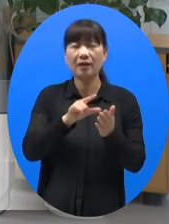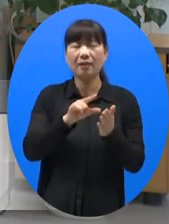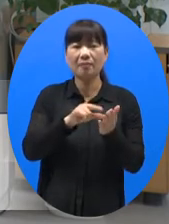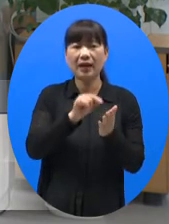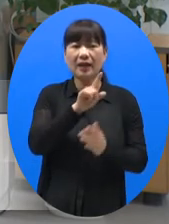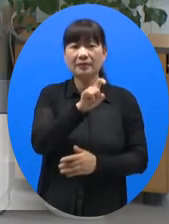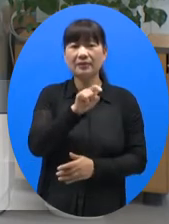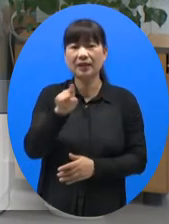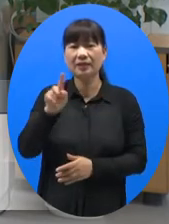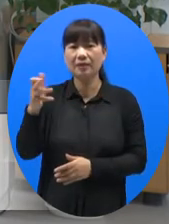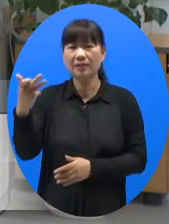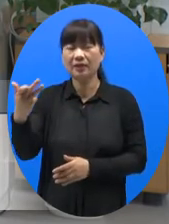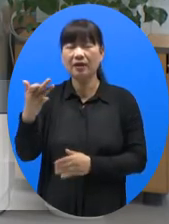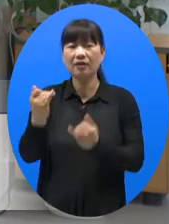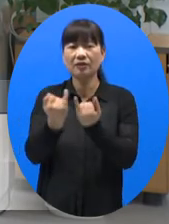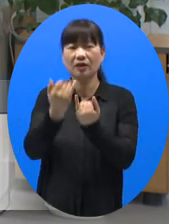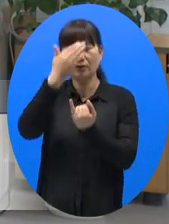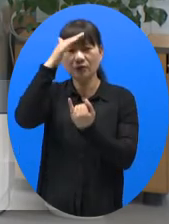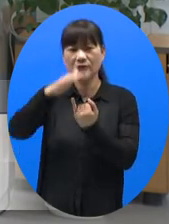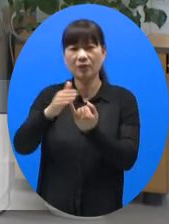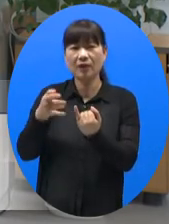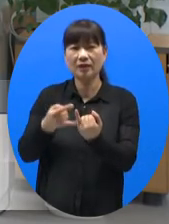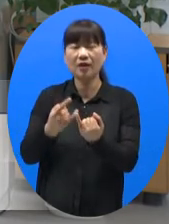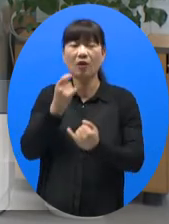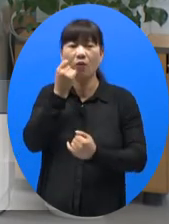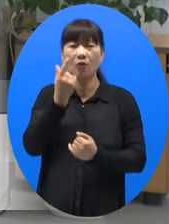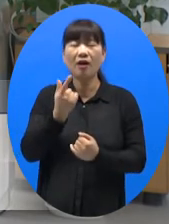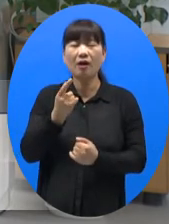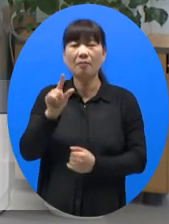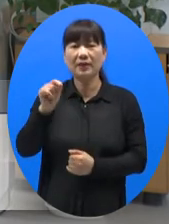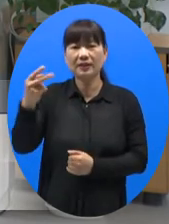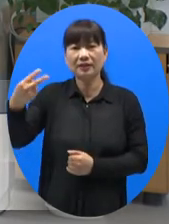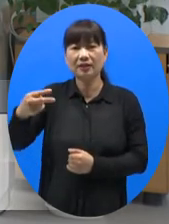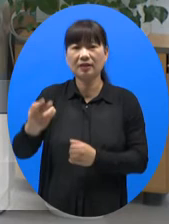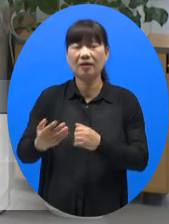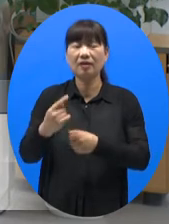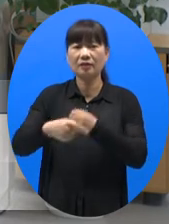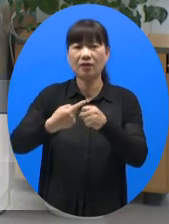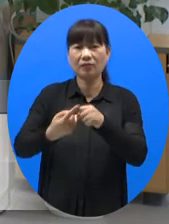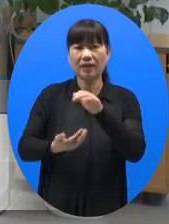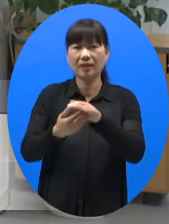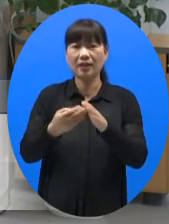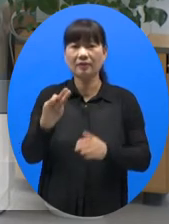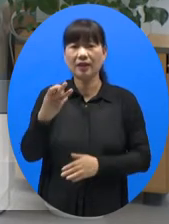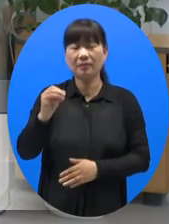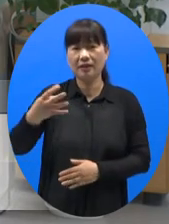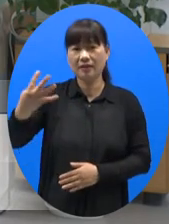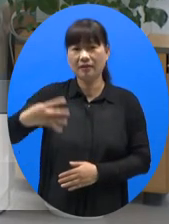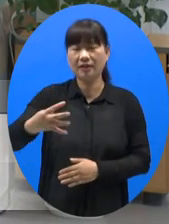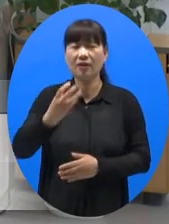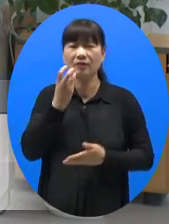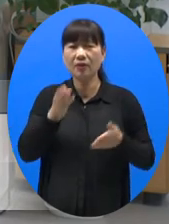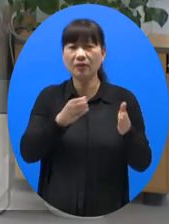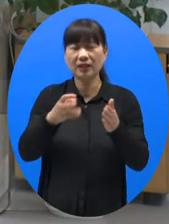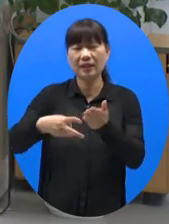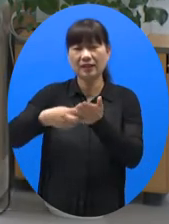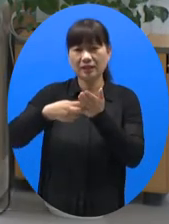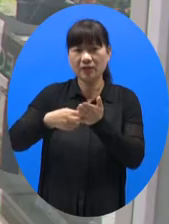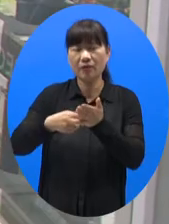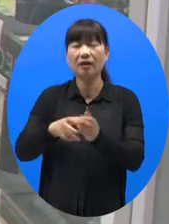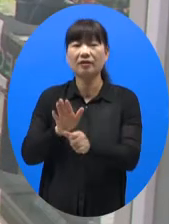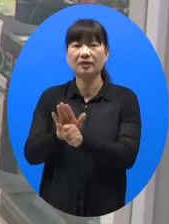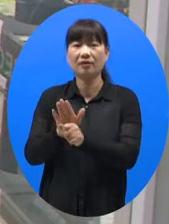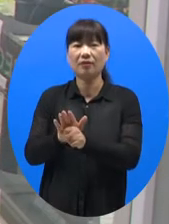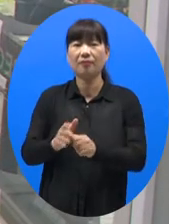18세 여성 청소년들에게 월 12,000원, 연 최대 14만 4천원을 경기 지역 화폐로